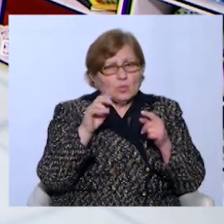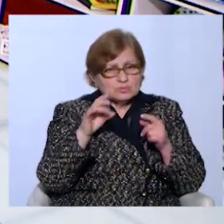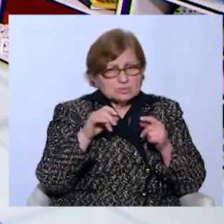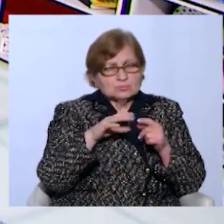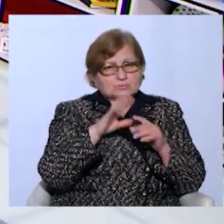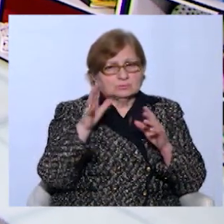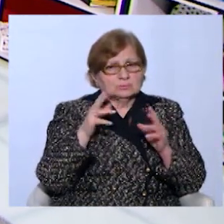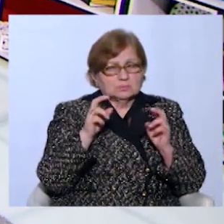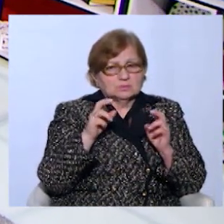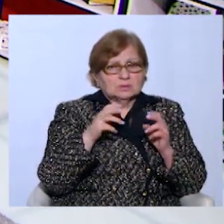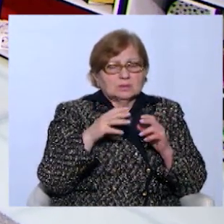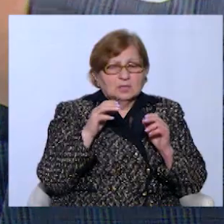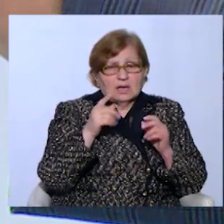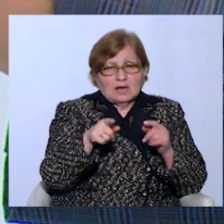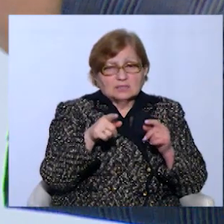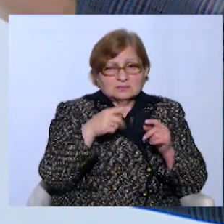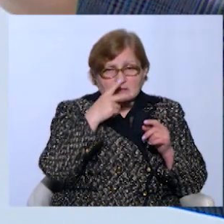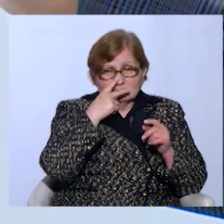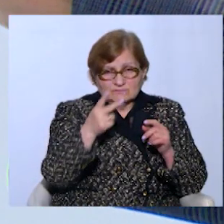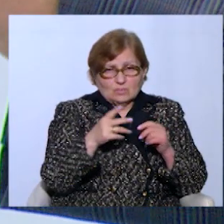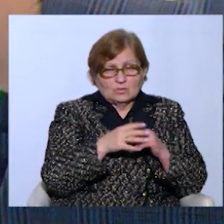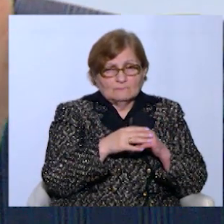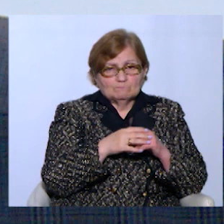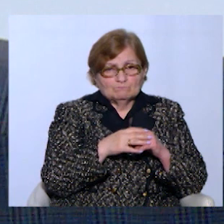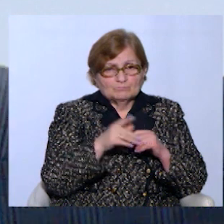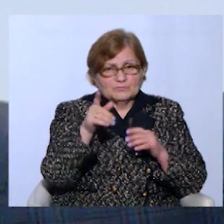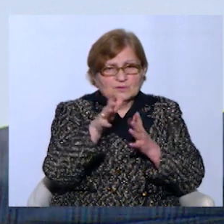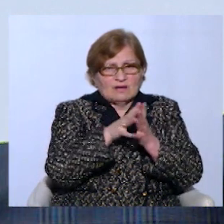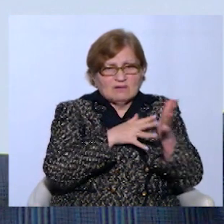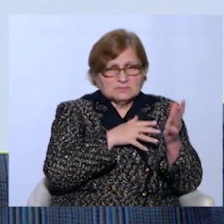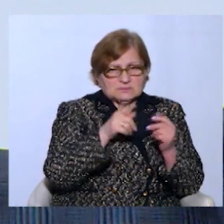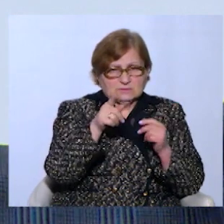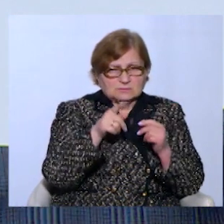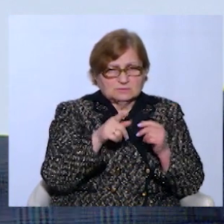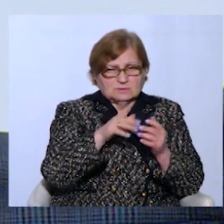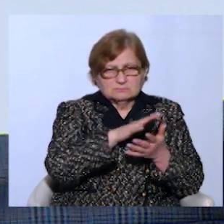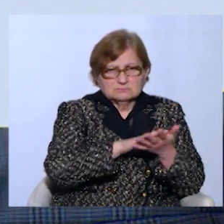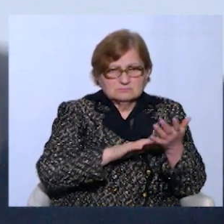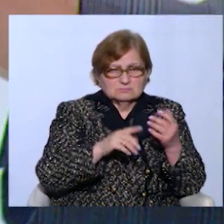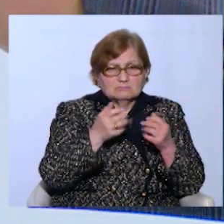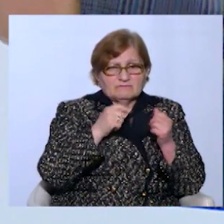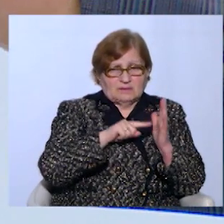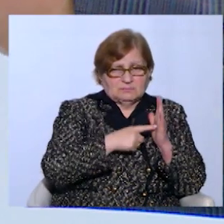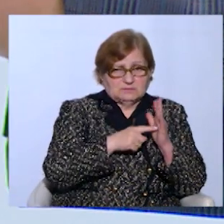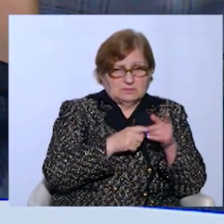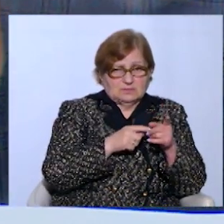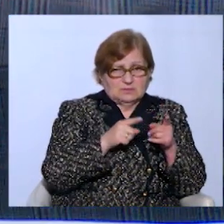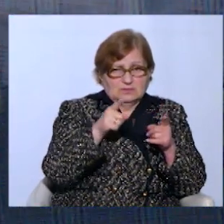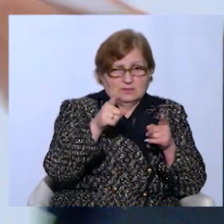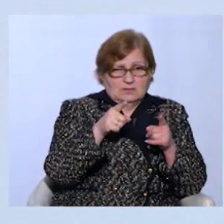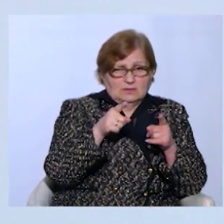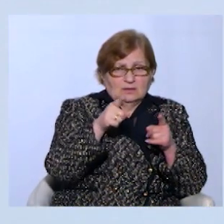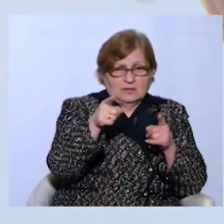კუთხეებისთვის, კიდევ უფრო დიდი კუთხეებისთვის. ამ შემთხვევაში აი ჩვენ გვიძლია აი მოდით გავაგრძელოთ ეს რადიუსი და მივიღებთ აი ამ წერტილს. ეს კუთხე ცხადი